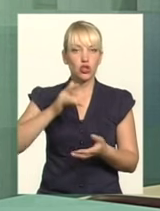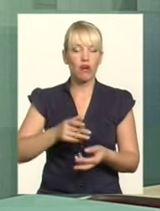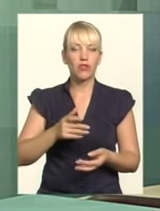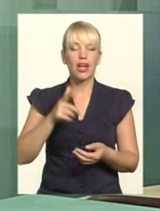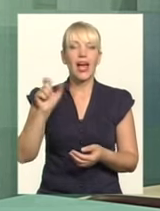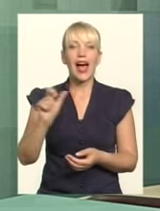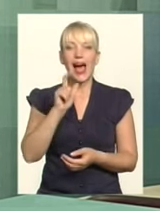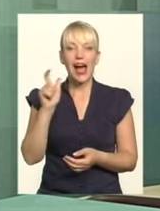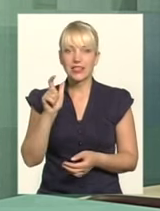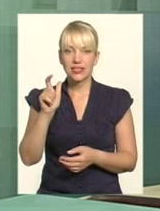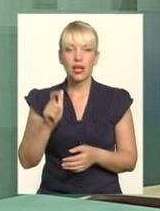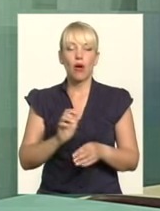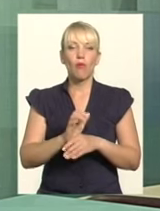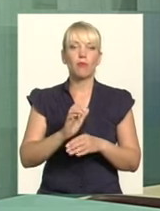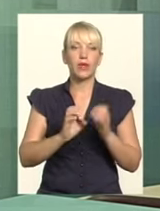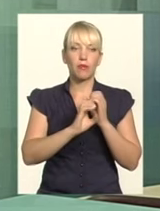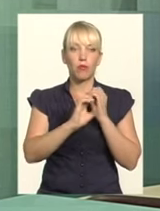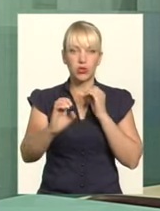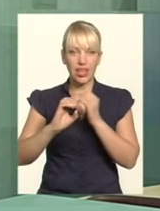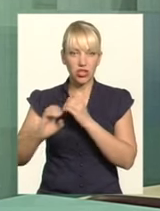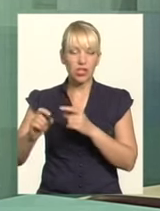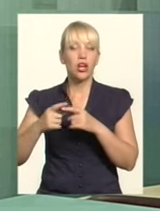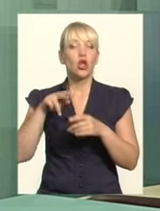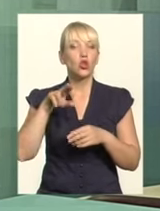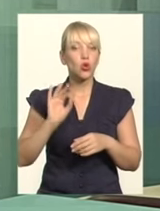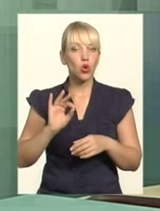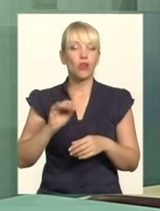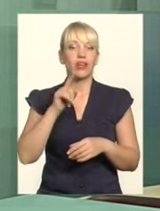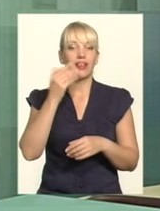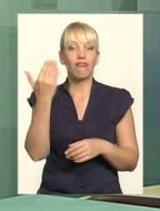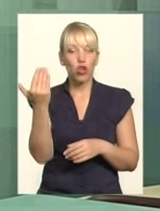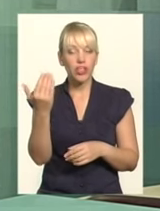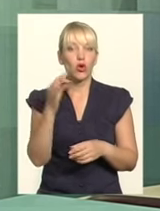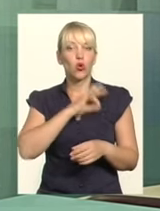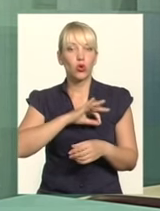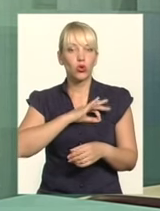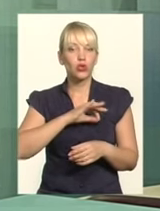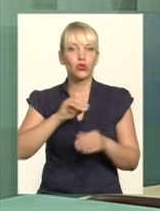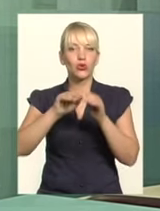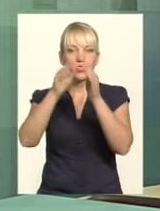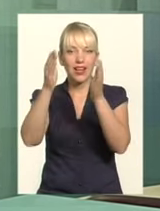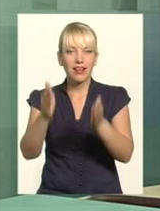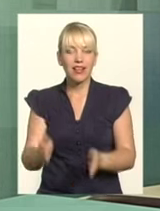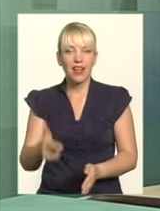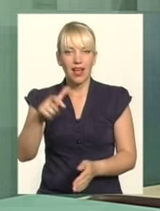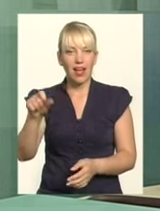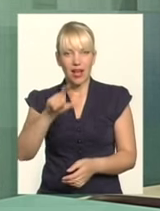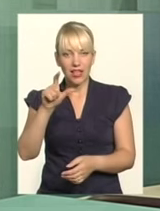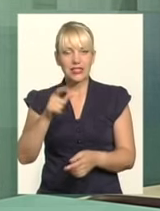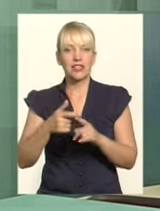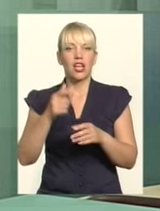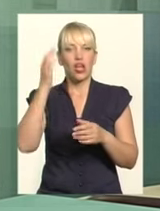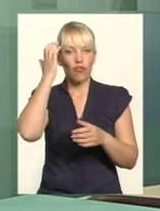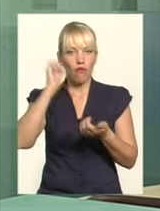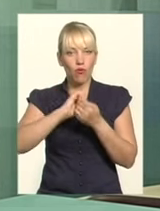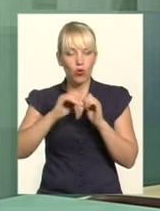твердим паливом, скрапленим газом, то тоді ми вже їм нарахували цю субсидію і вони отримують в готівковій формі. І